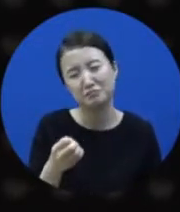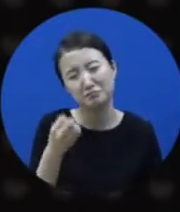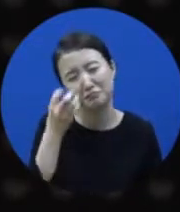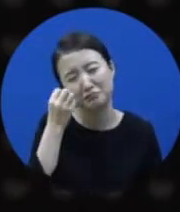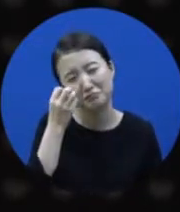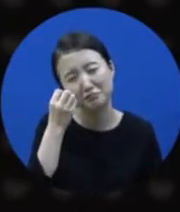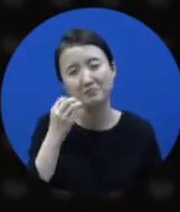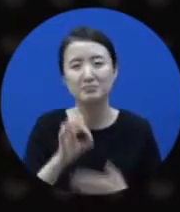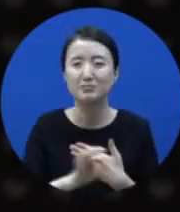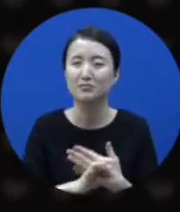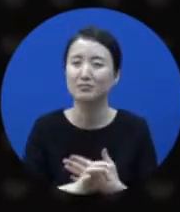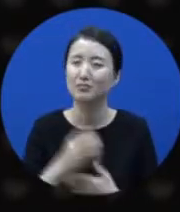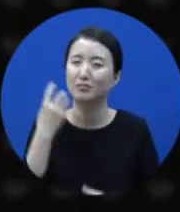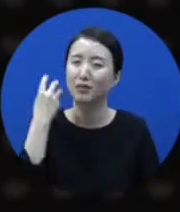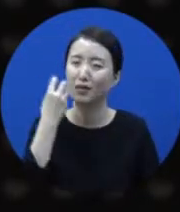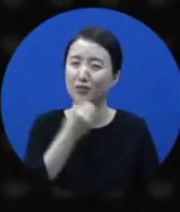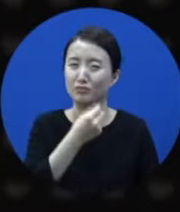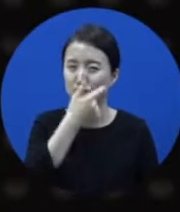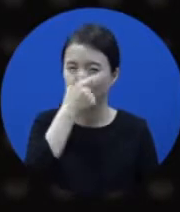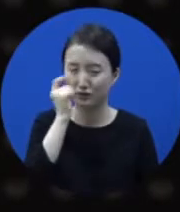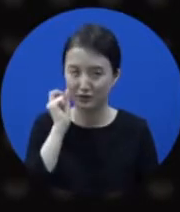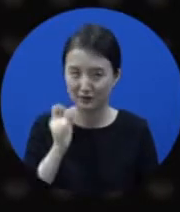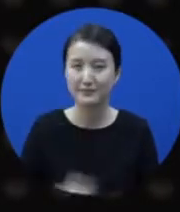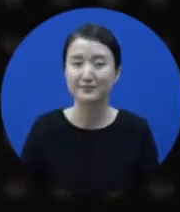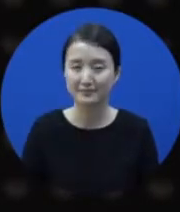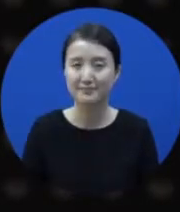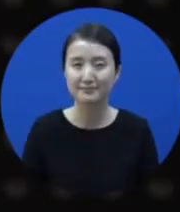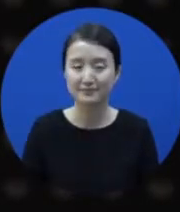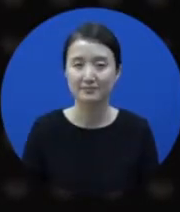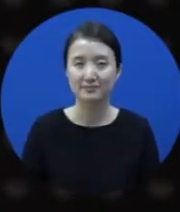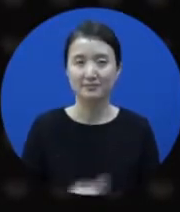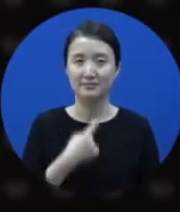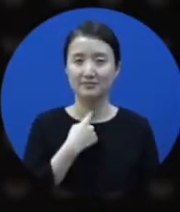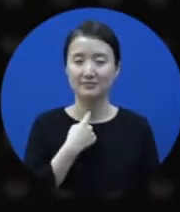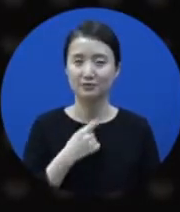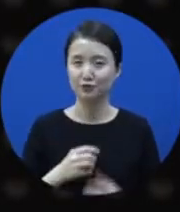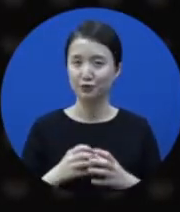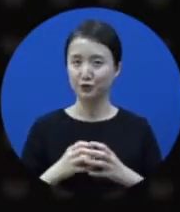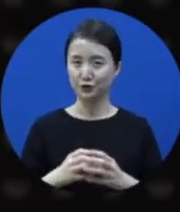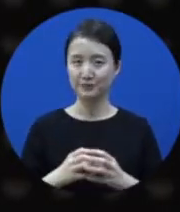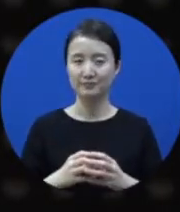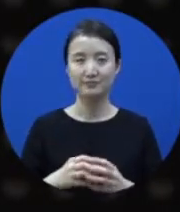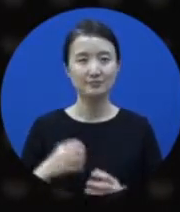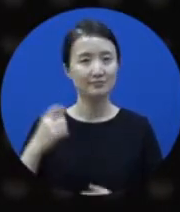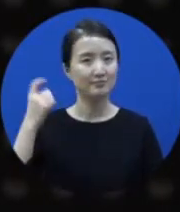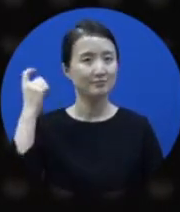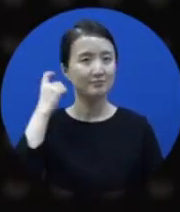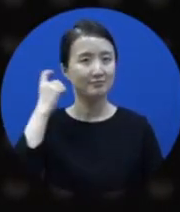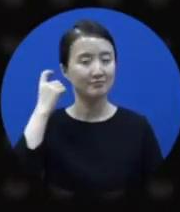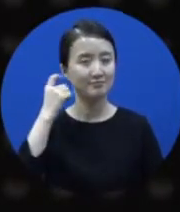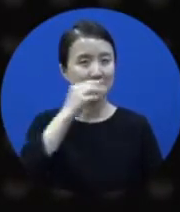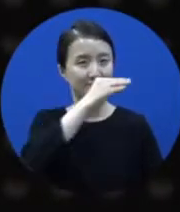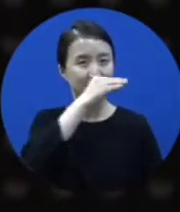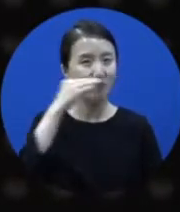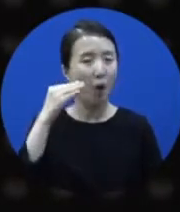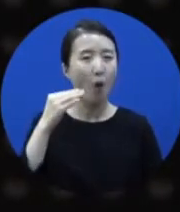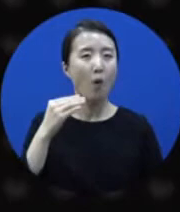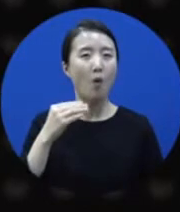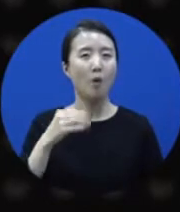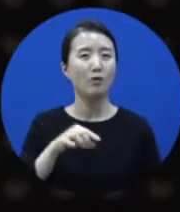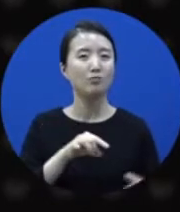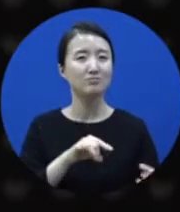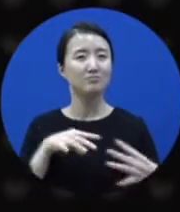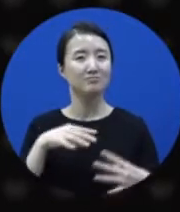때, 맞아요. 느낌이 달라지잖아요. 그렇기 때문에, 혹시 내가 누군가에게 좀더